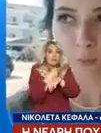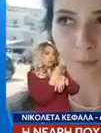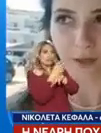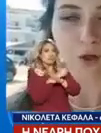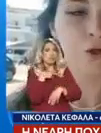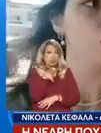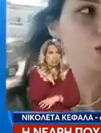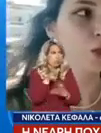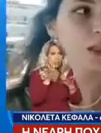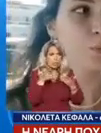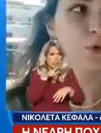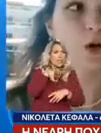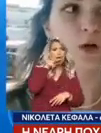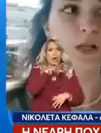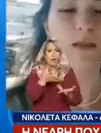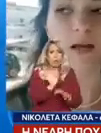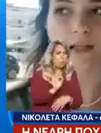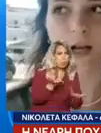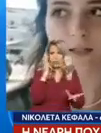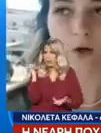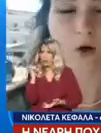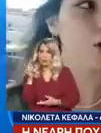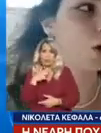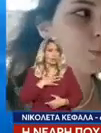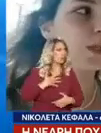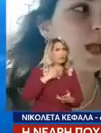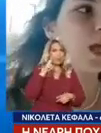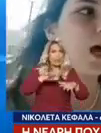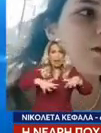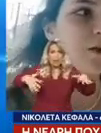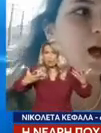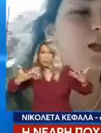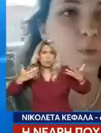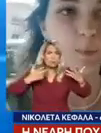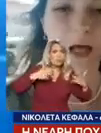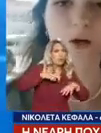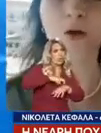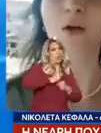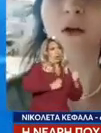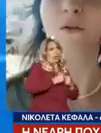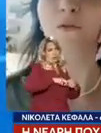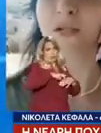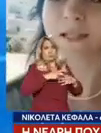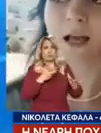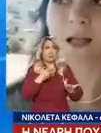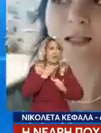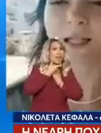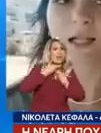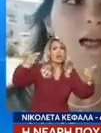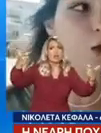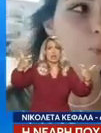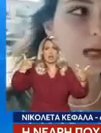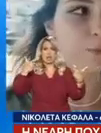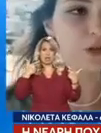οπτικό μου πεδίο. Τότε ήταν που κι εγώ ήδη άρχισα να ανησυχώ, οπότε ανέβηκα έντρομη πάνω. Φώναξα